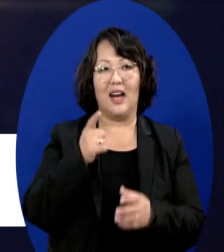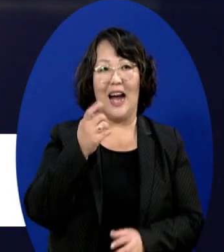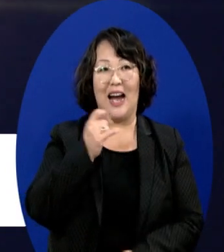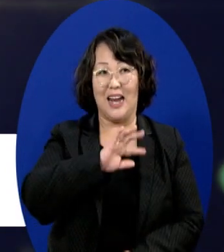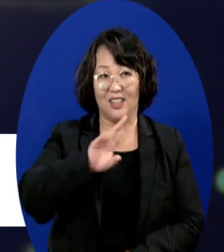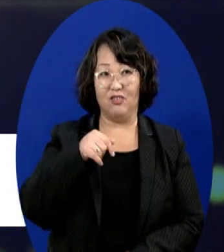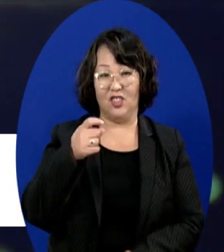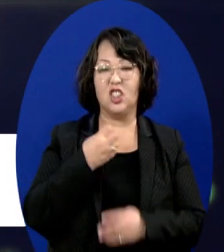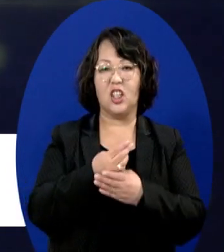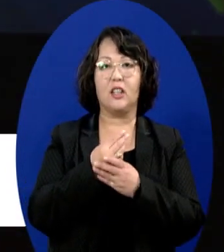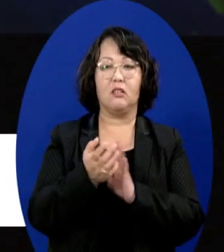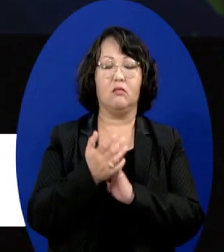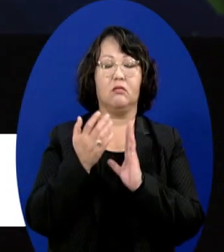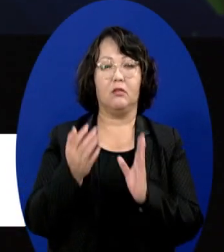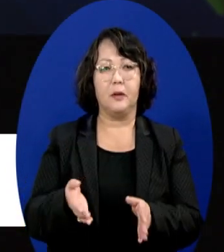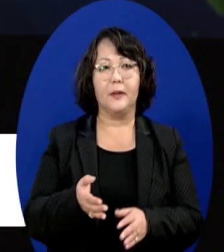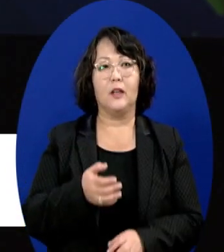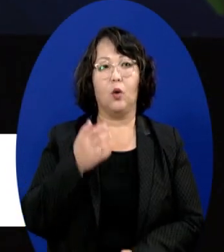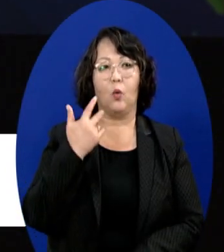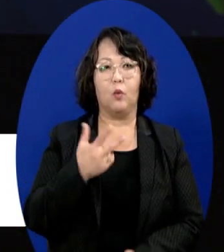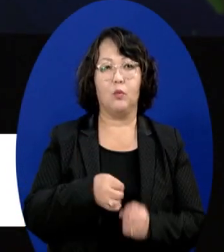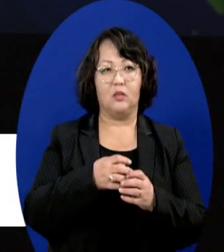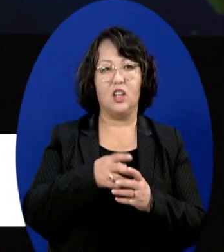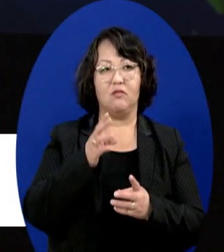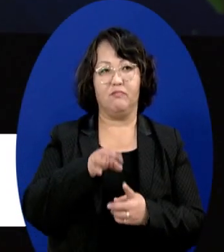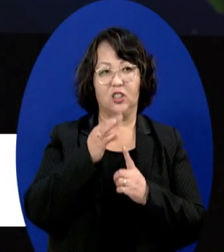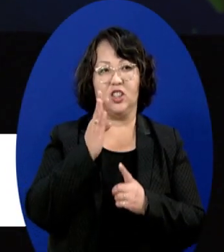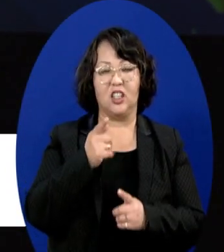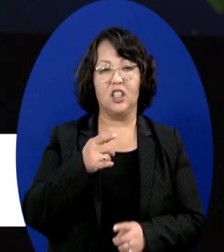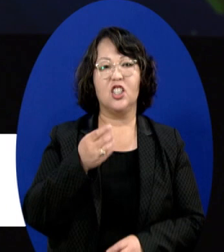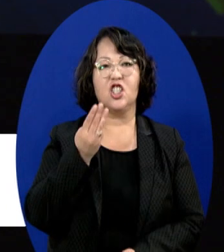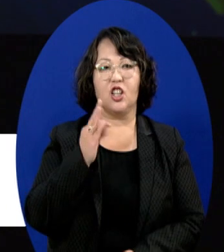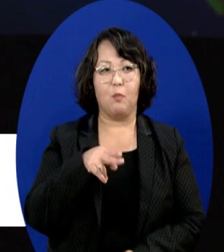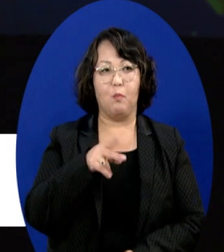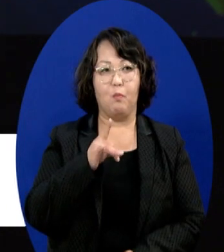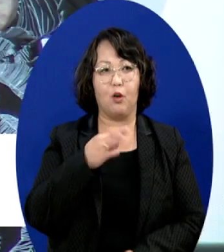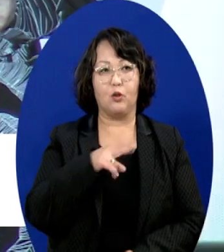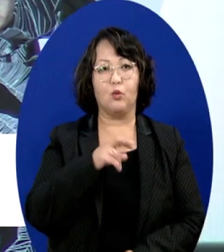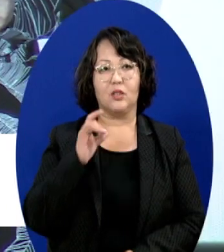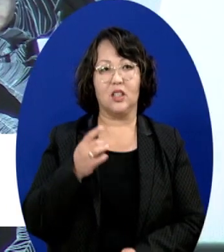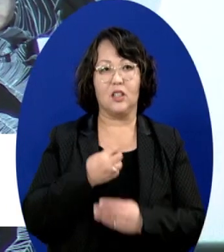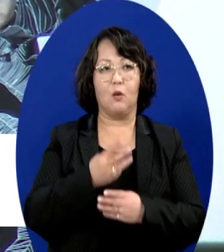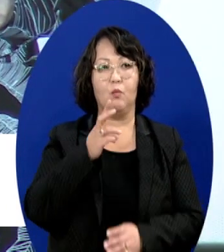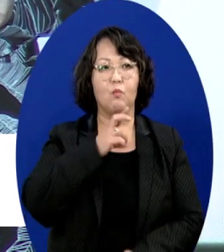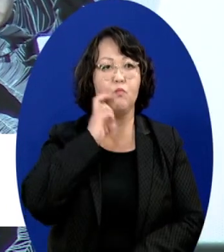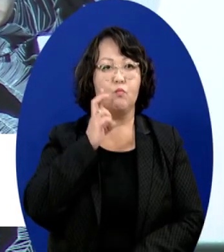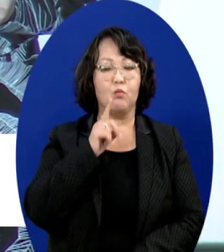өрсөлдлөө. Эдгээрээс 3 бүтээл шилдэг чалгарсан юм. За тодруулбал шилдэг продюсерын шагналыг Бүсгүй уран сайхны киногоор продюсер жүжигчин ундрал